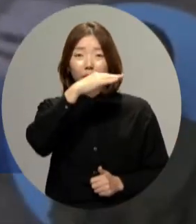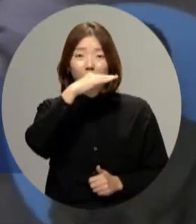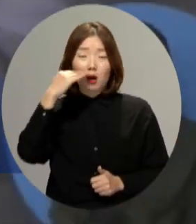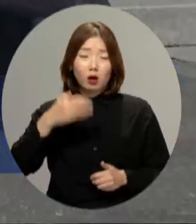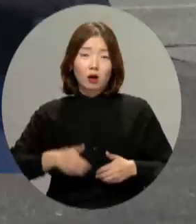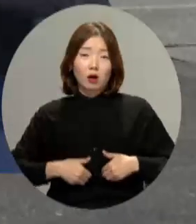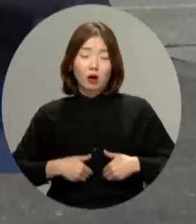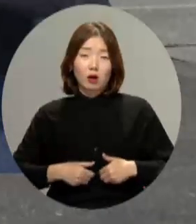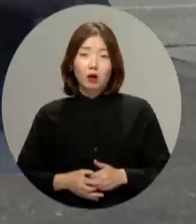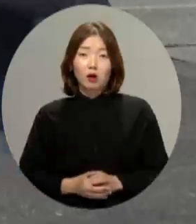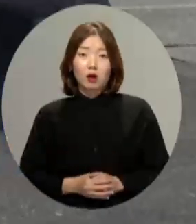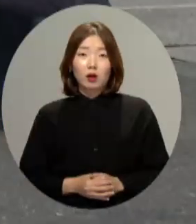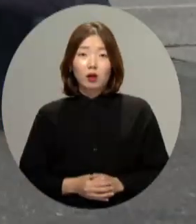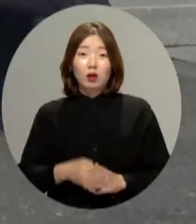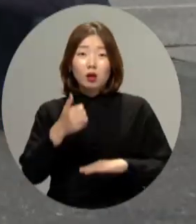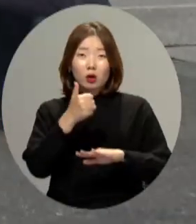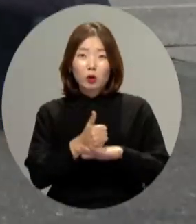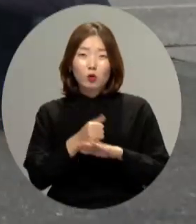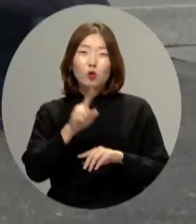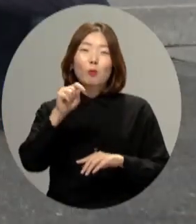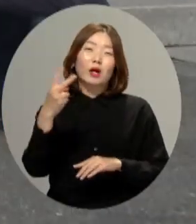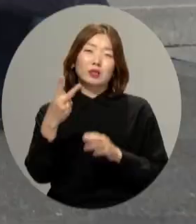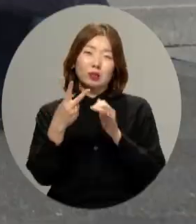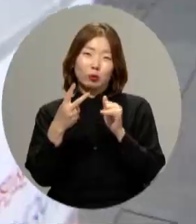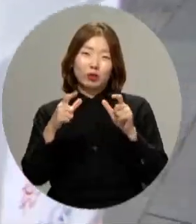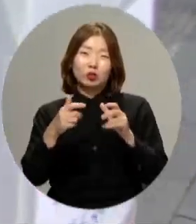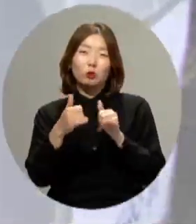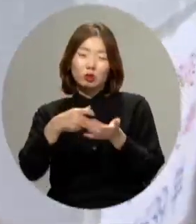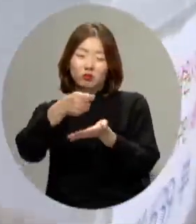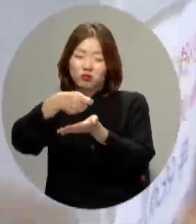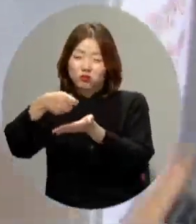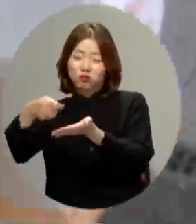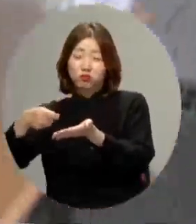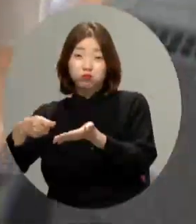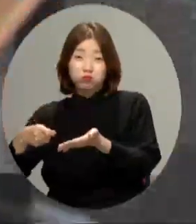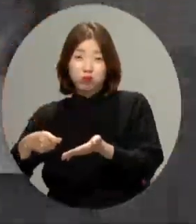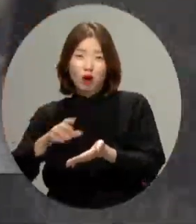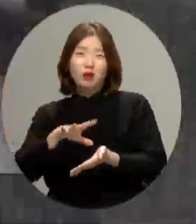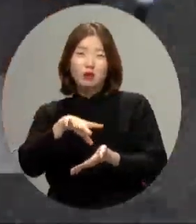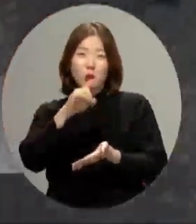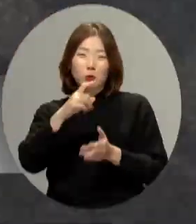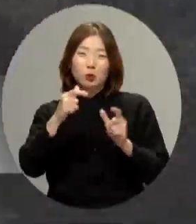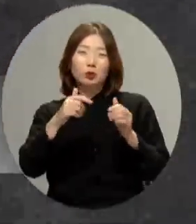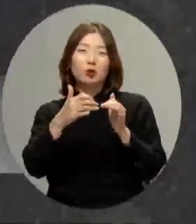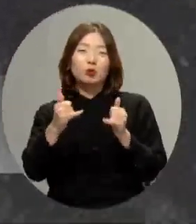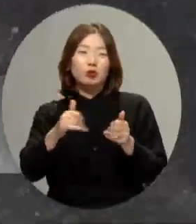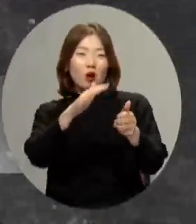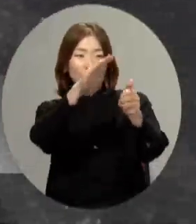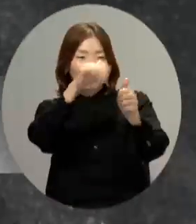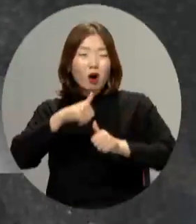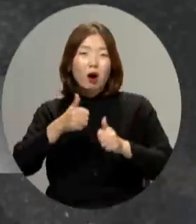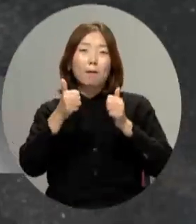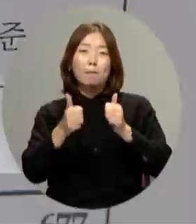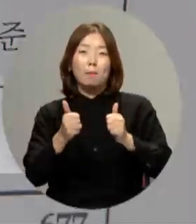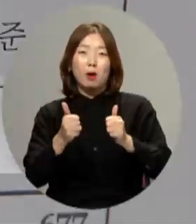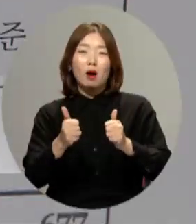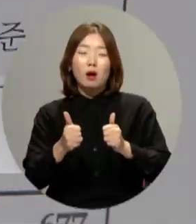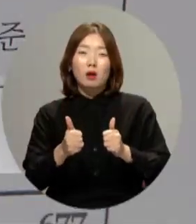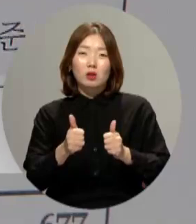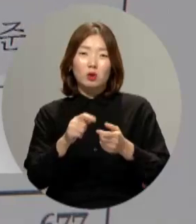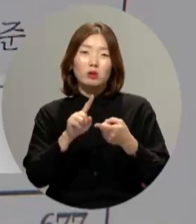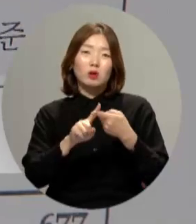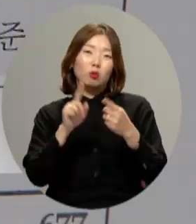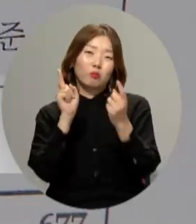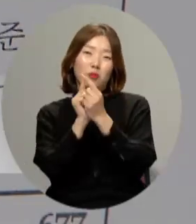바랍니다. 결국 11,000명이 넘는 주민들의 서명으로 도내 최초 주민 소환 투표 절차가 개시돼 심판을